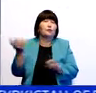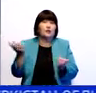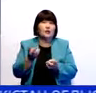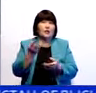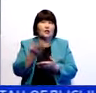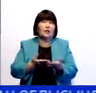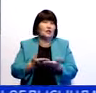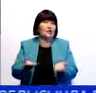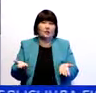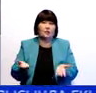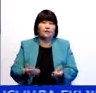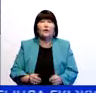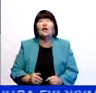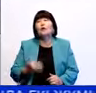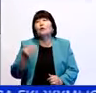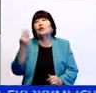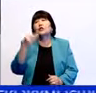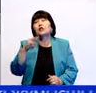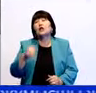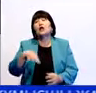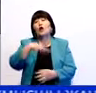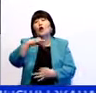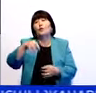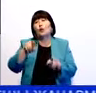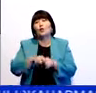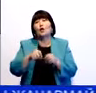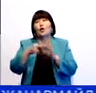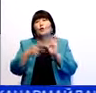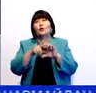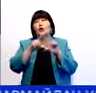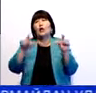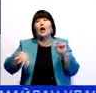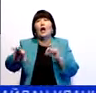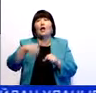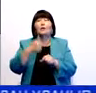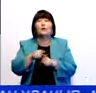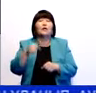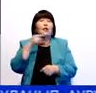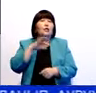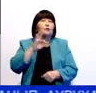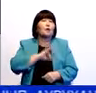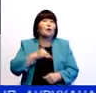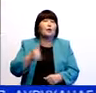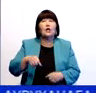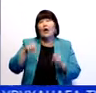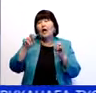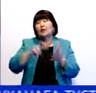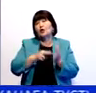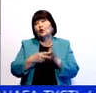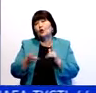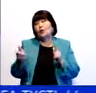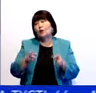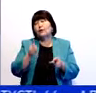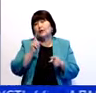ғой. Бүгінде Шиелі ауданында бос тұрған 18 ғимарат бар. Аймақ басшысы оларды тиімді пайдалану үшін арнайы жоспар әзірлеп,